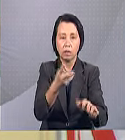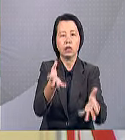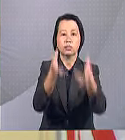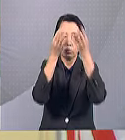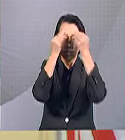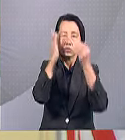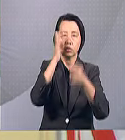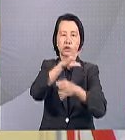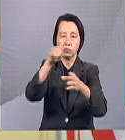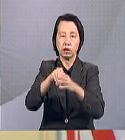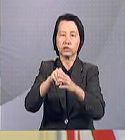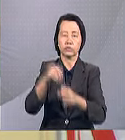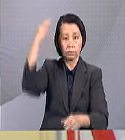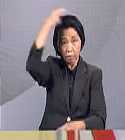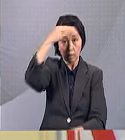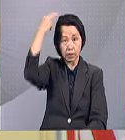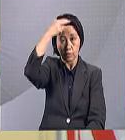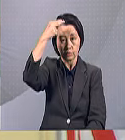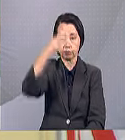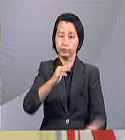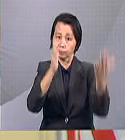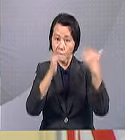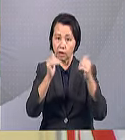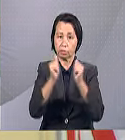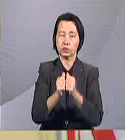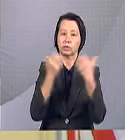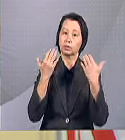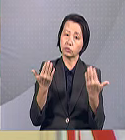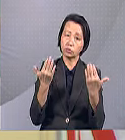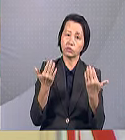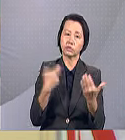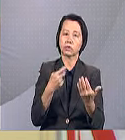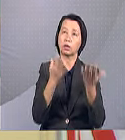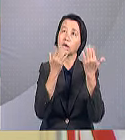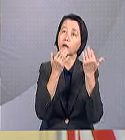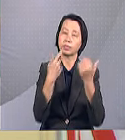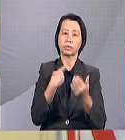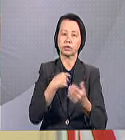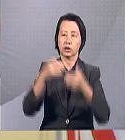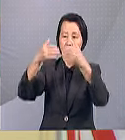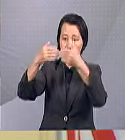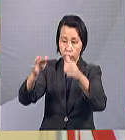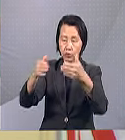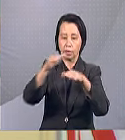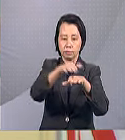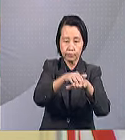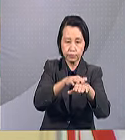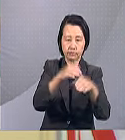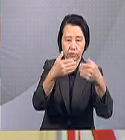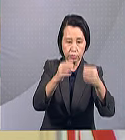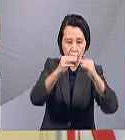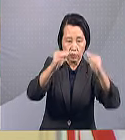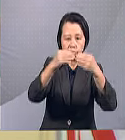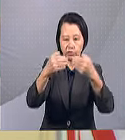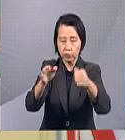dalam isu haji. Semoga dengan doa dan munajat kita, pembukaan berperingkat-peringkat masjid